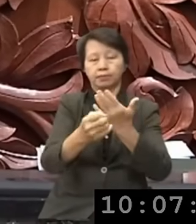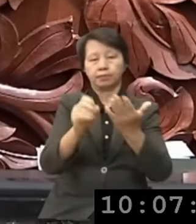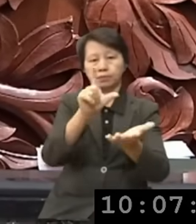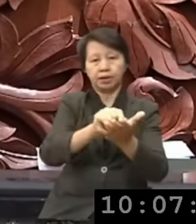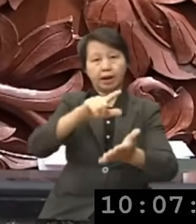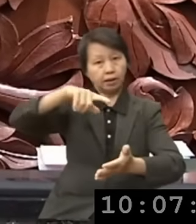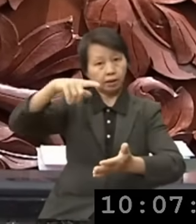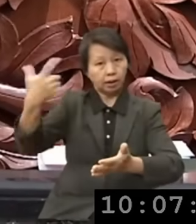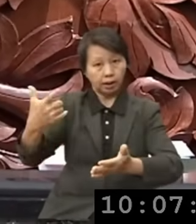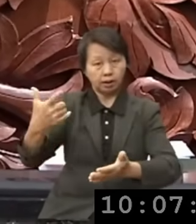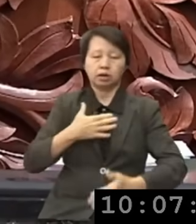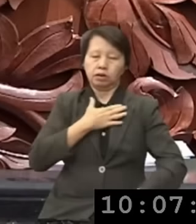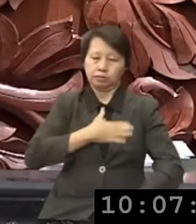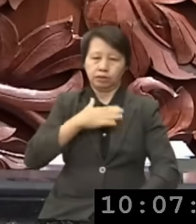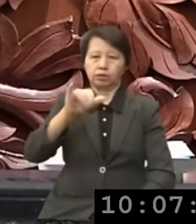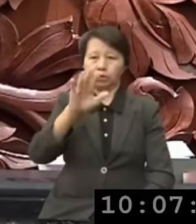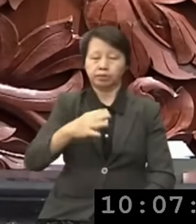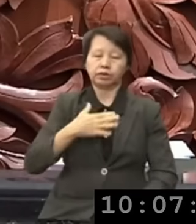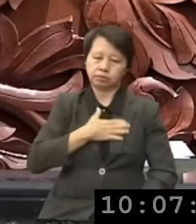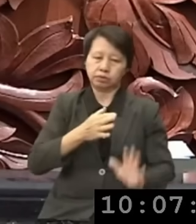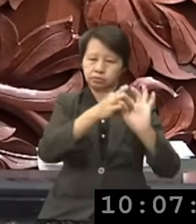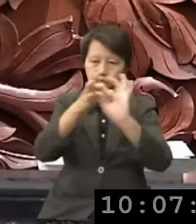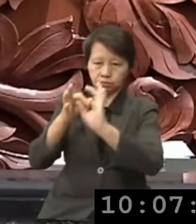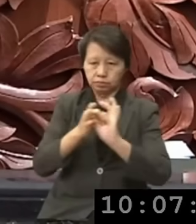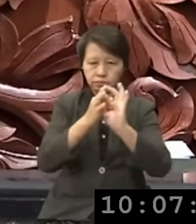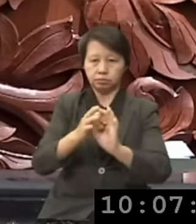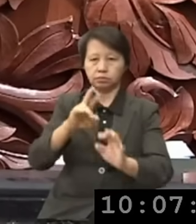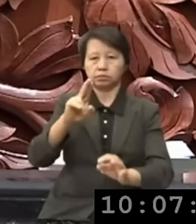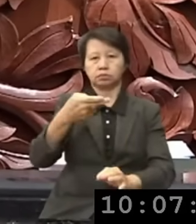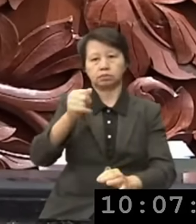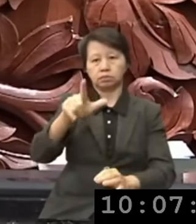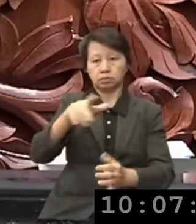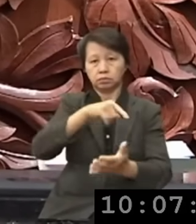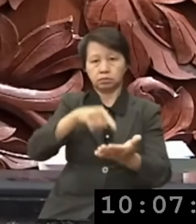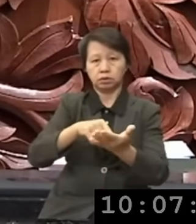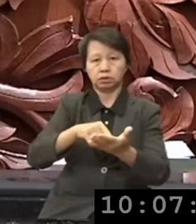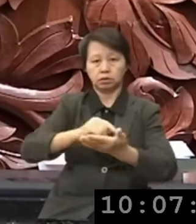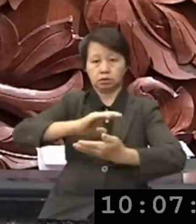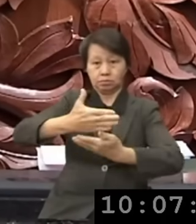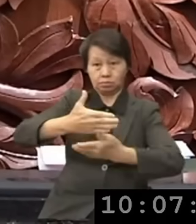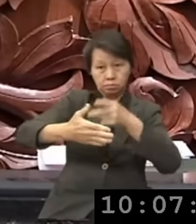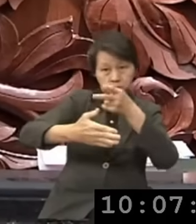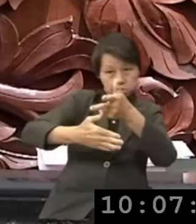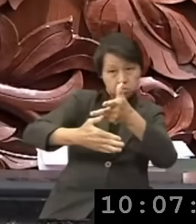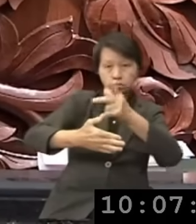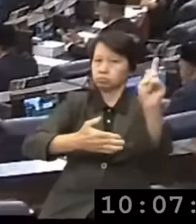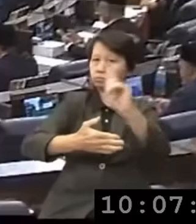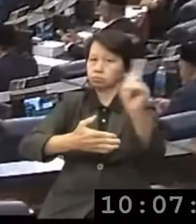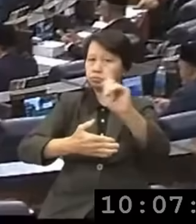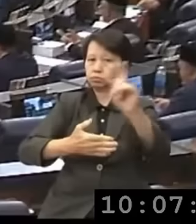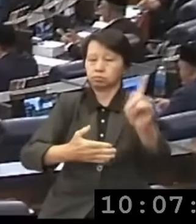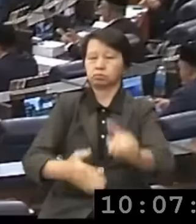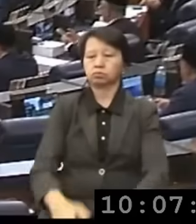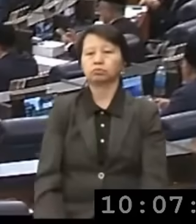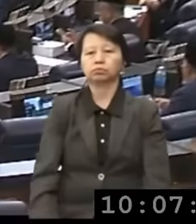diharap agar ahli yang berhormat dapat memberi kerjasama dalam perkara ini sekian terima kasih pertanya yang berhormat